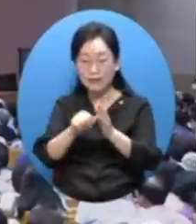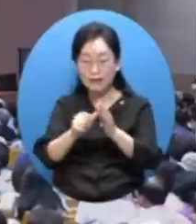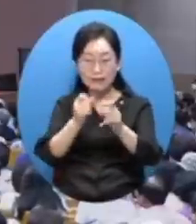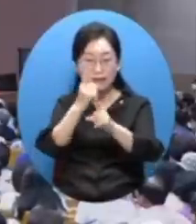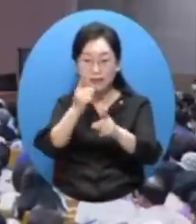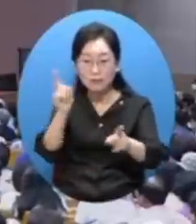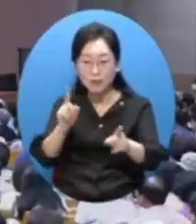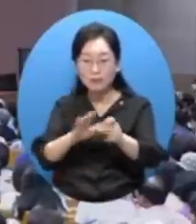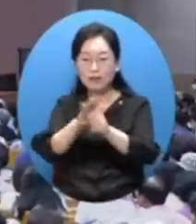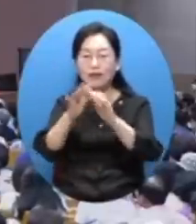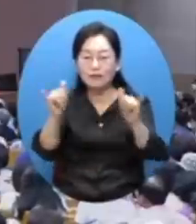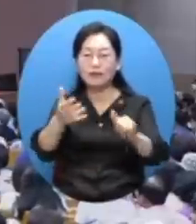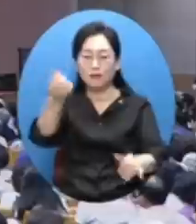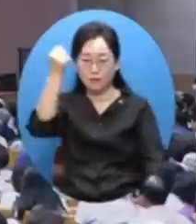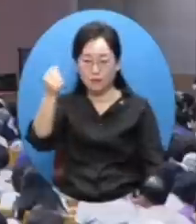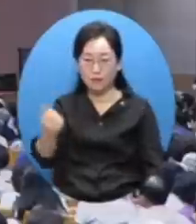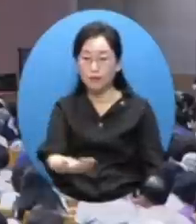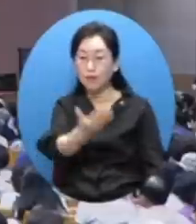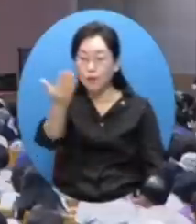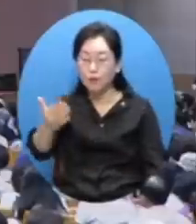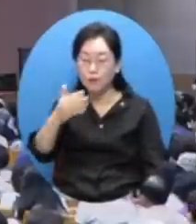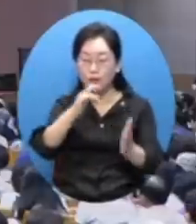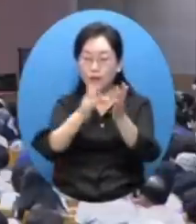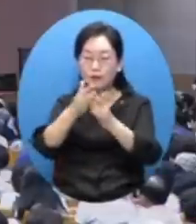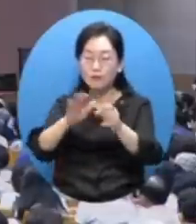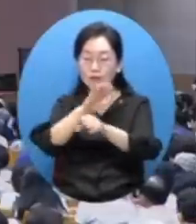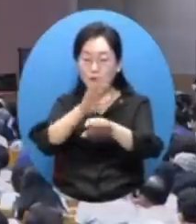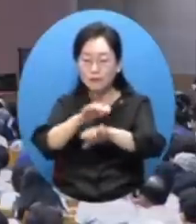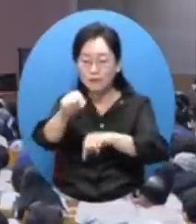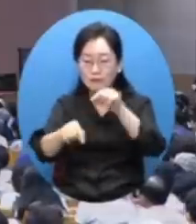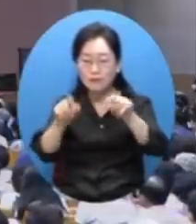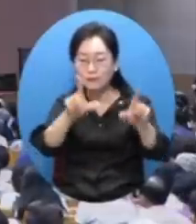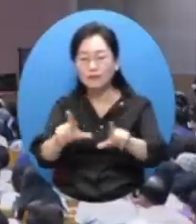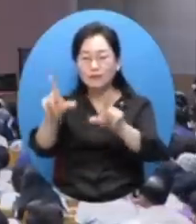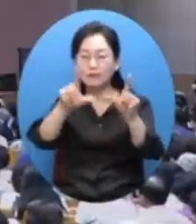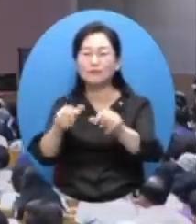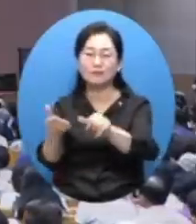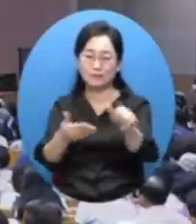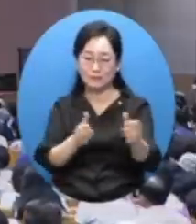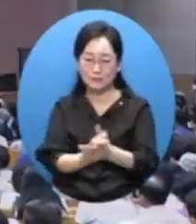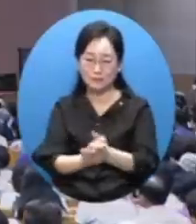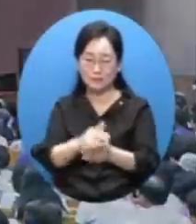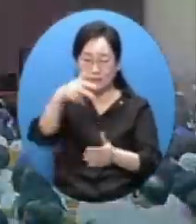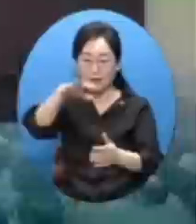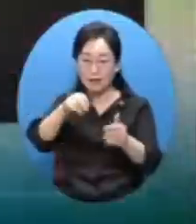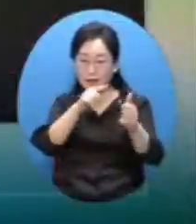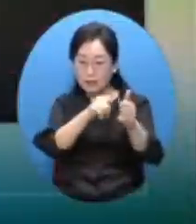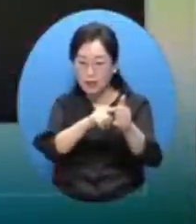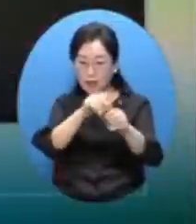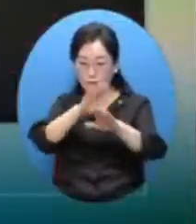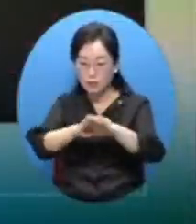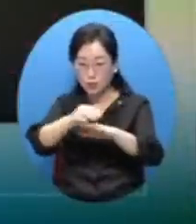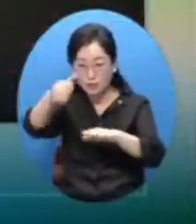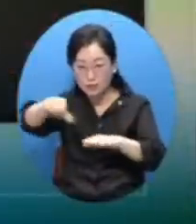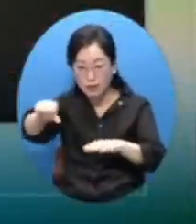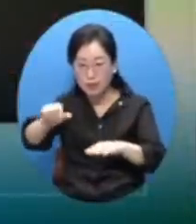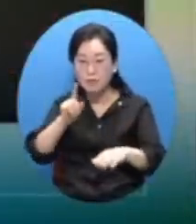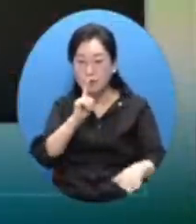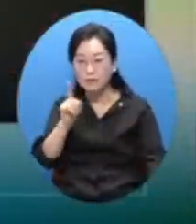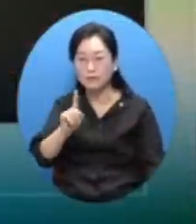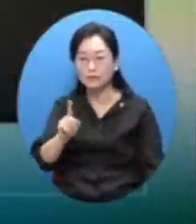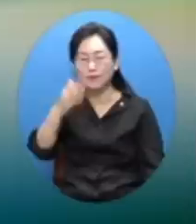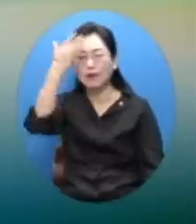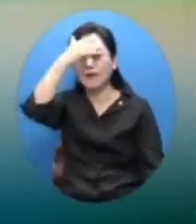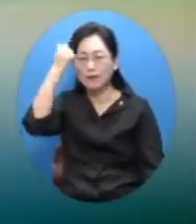있습니다. 여러분, 예수님의 사랑을 실천하며 사는 여러분 되기를 바랍니다. 장기라 박사님의 손자 장여구 씨는